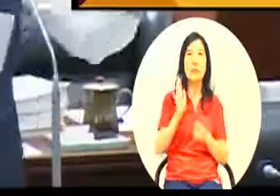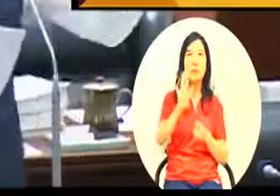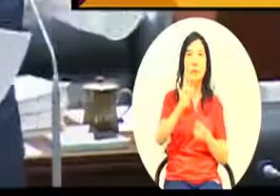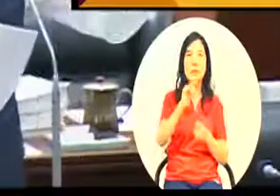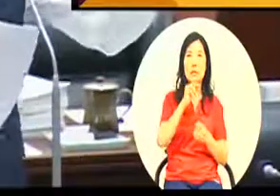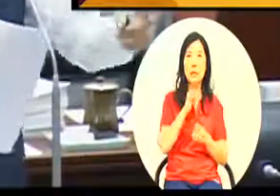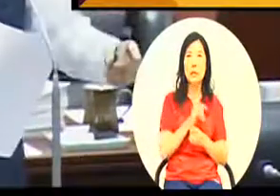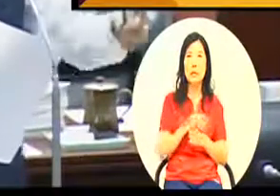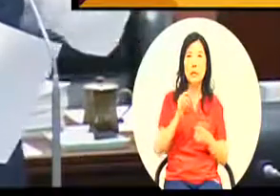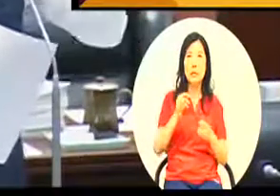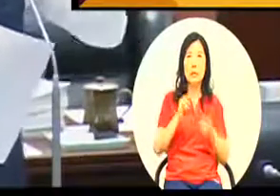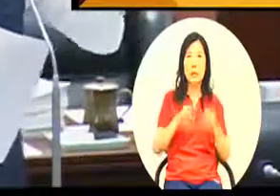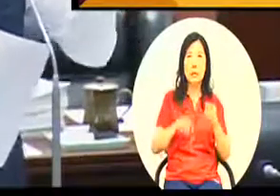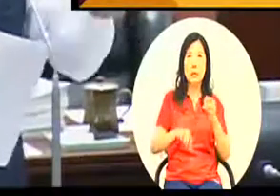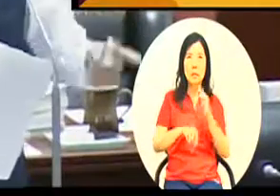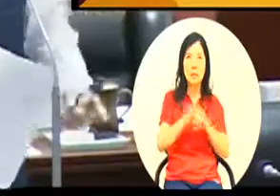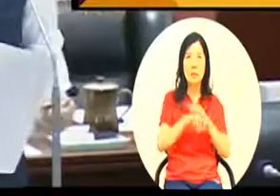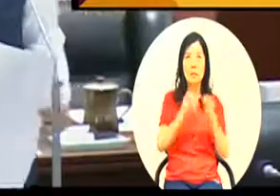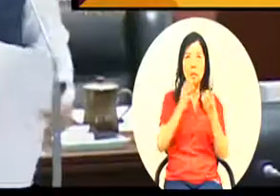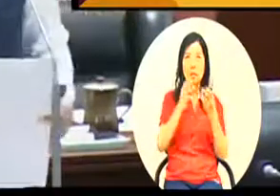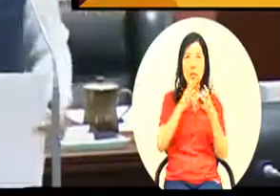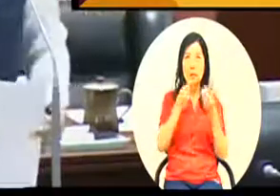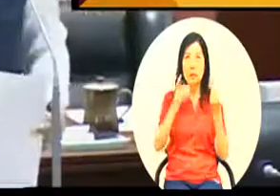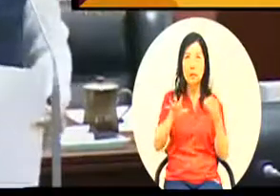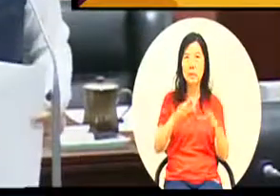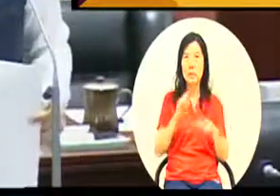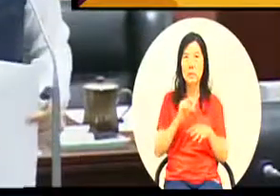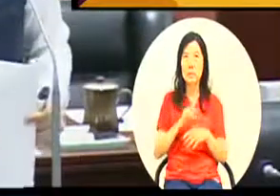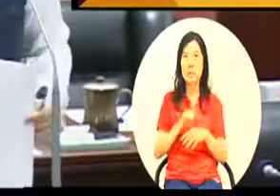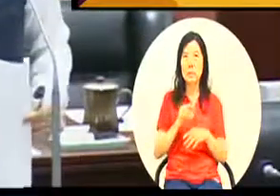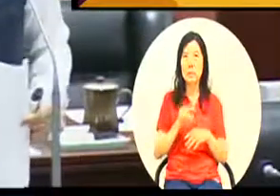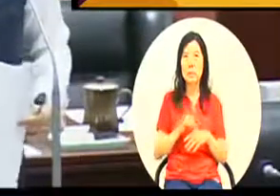那这个除罪化，如果单纯是用毒品，